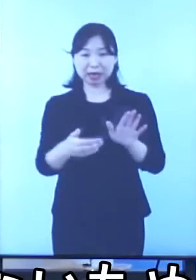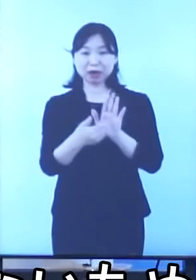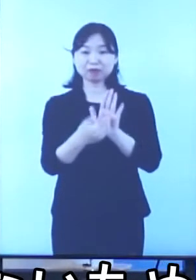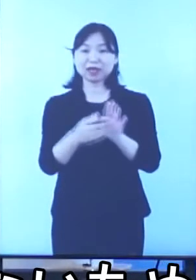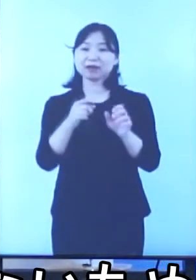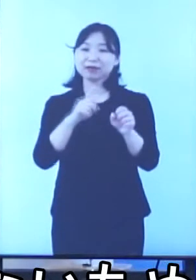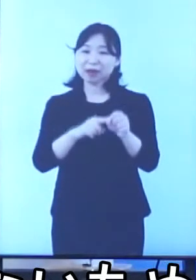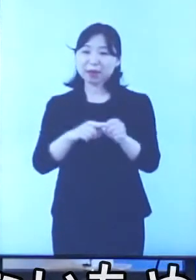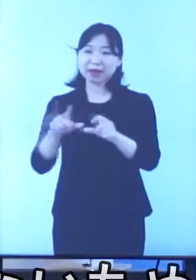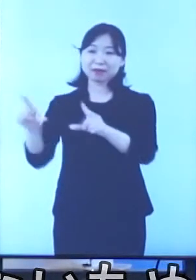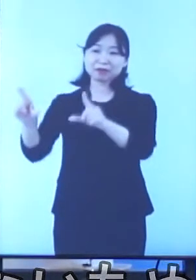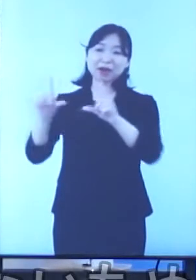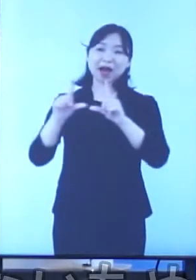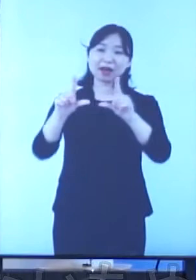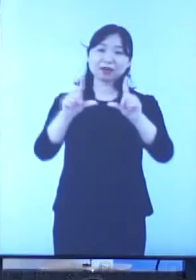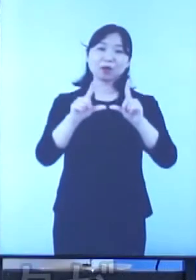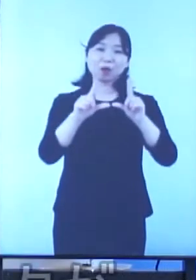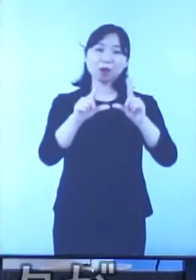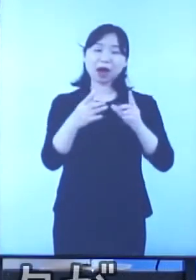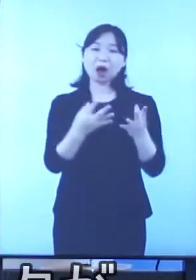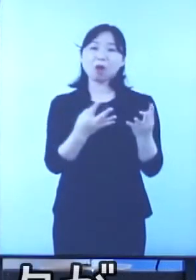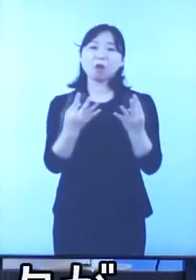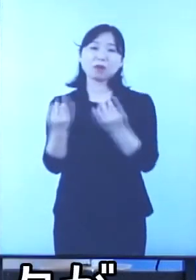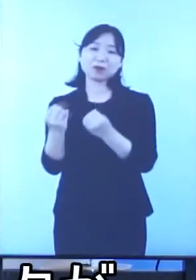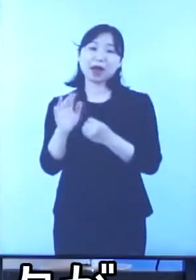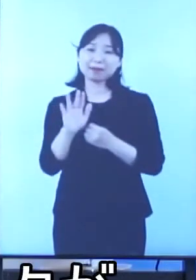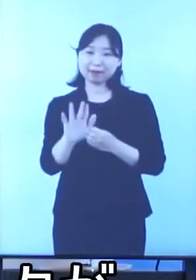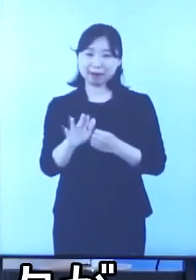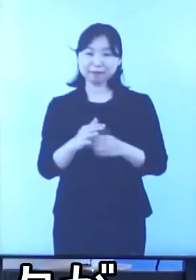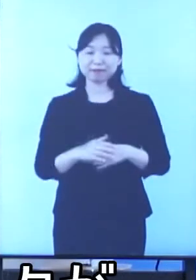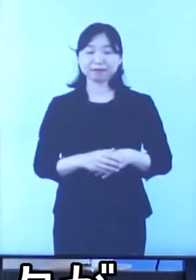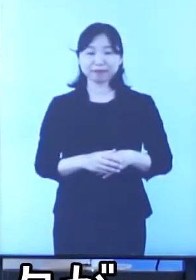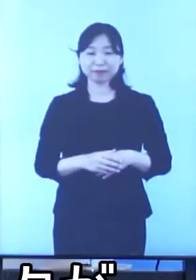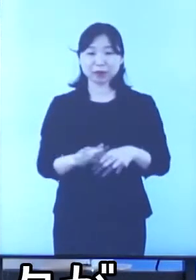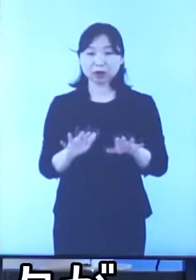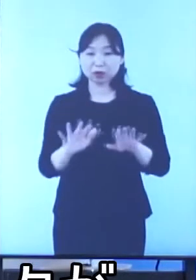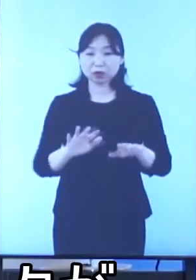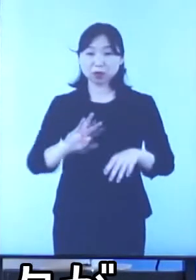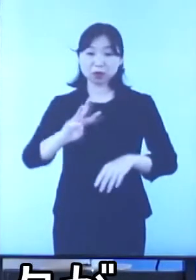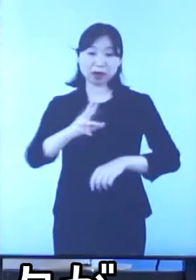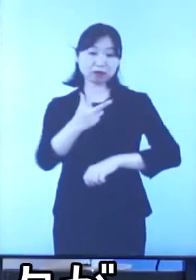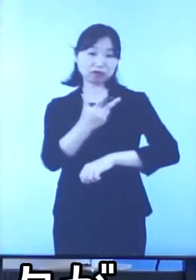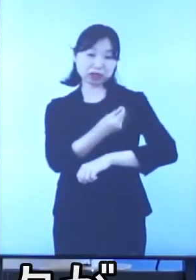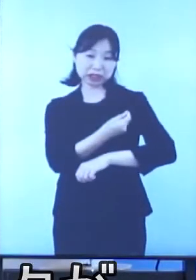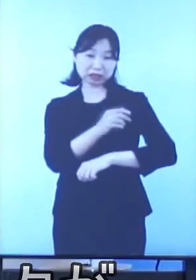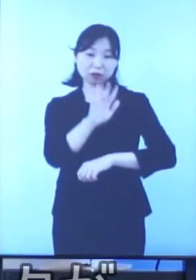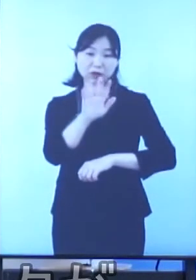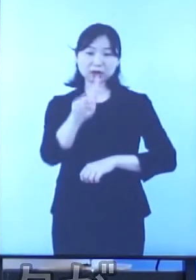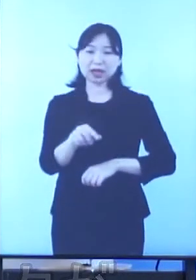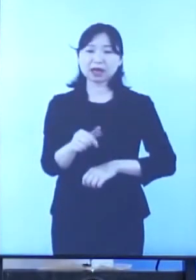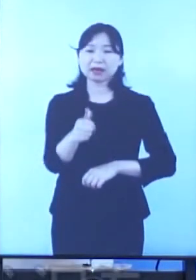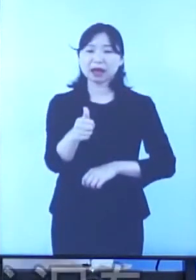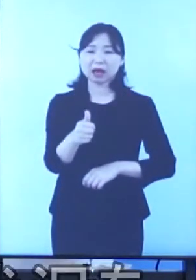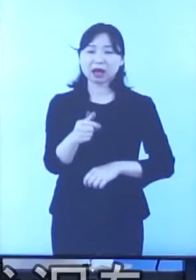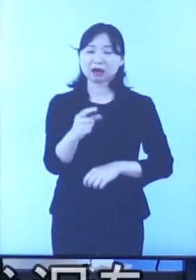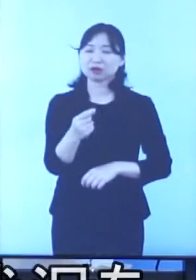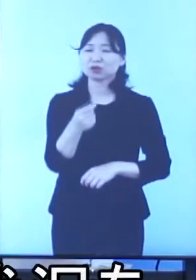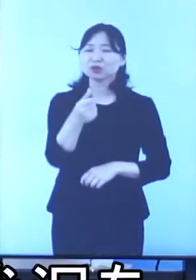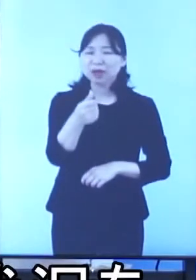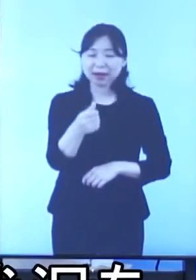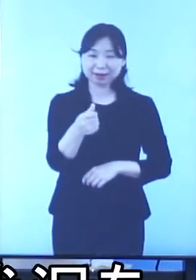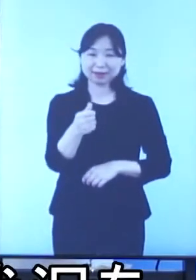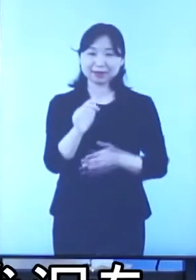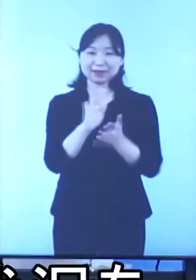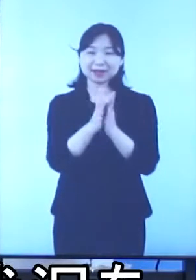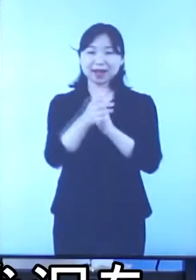が多くなされております。小児へのワクチン接種に関するデータが少ない中で県内にお住